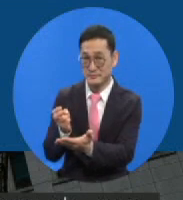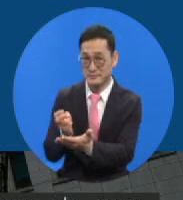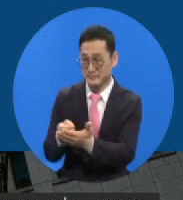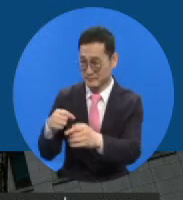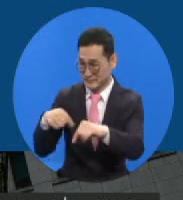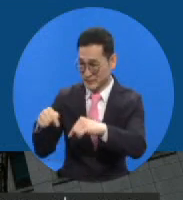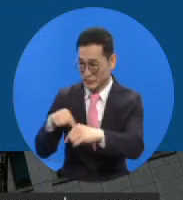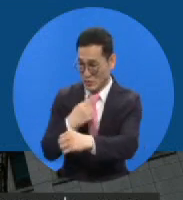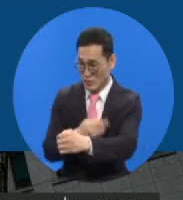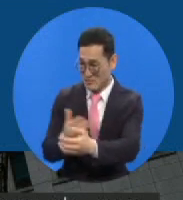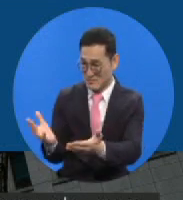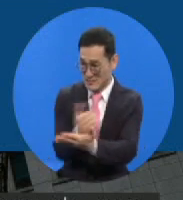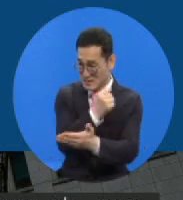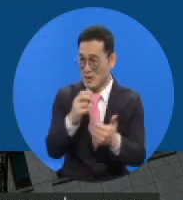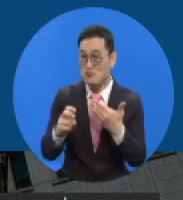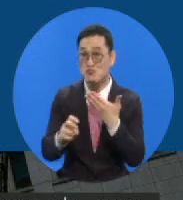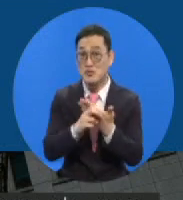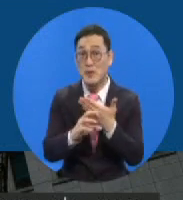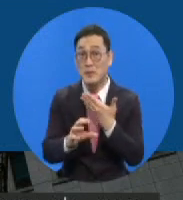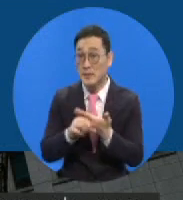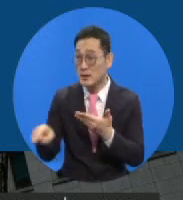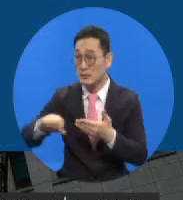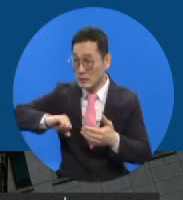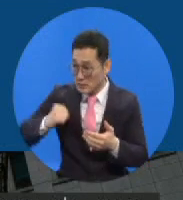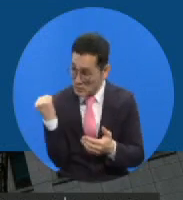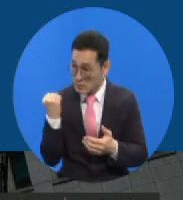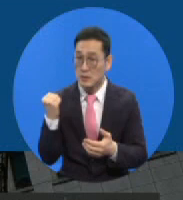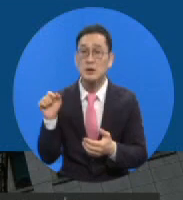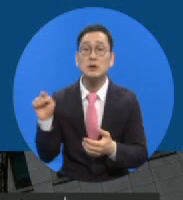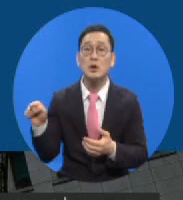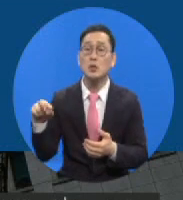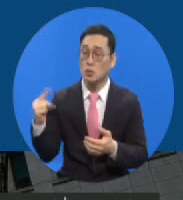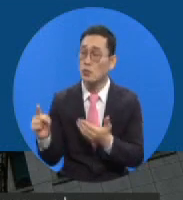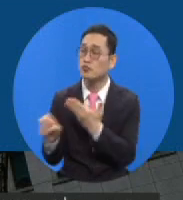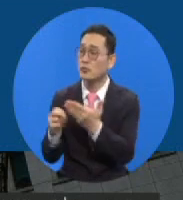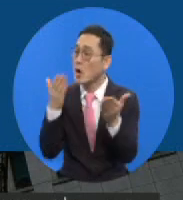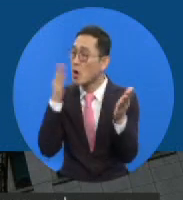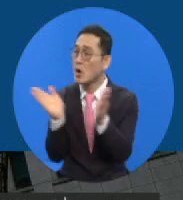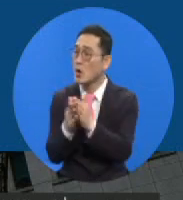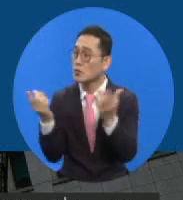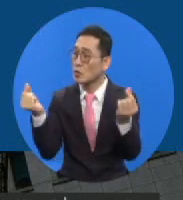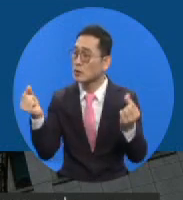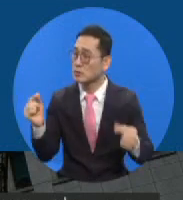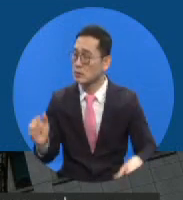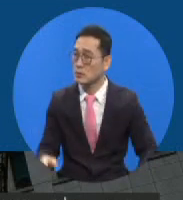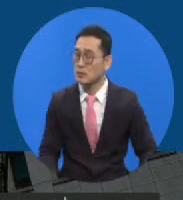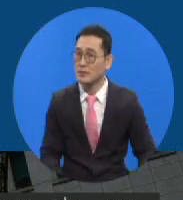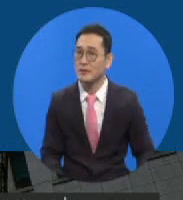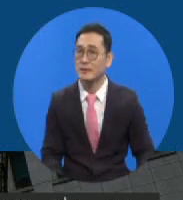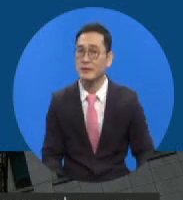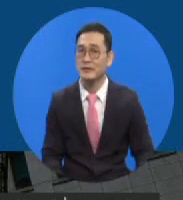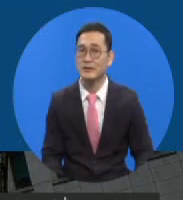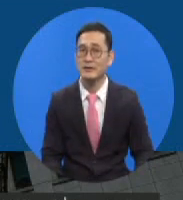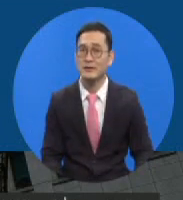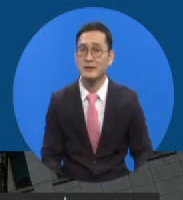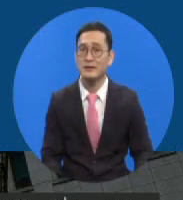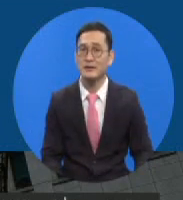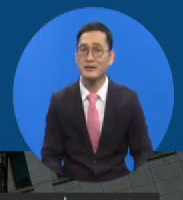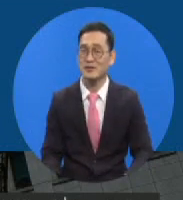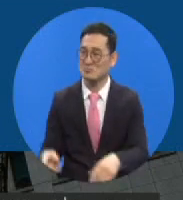않아야 한다라고 윤 총장을 비판하는 인터뷰 내용이 오늘 한겨레 신문에 보도가 되고